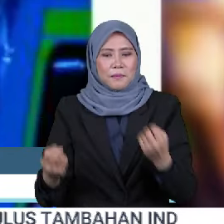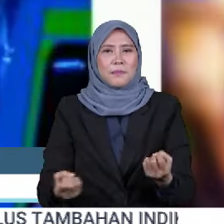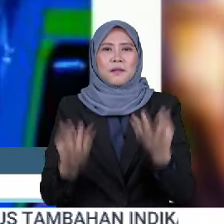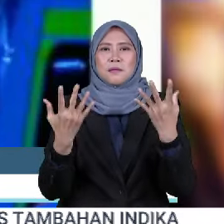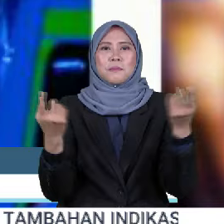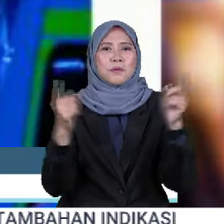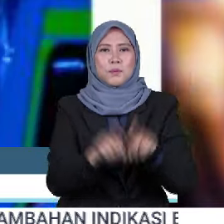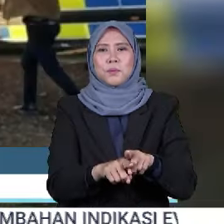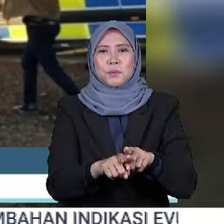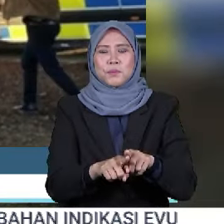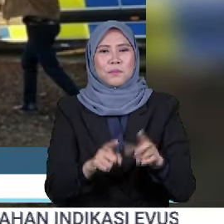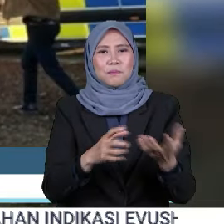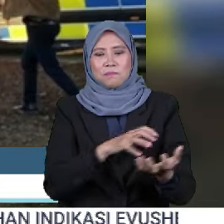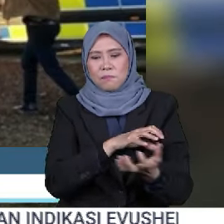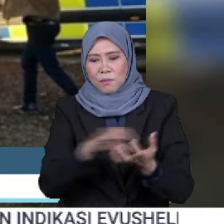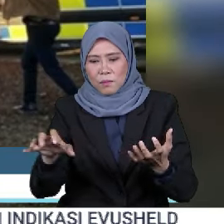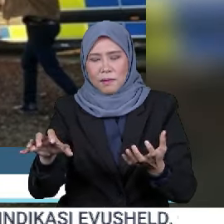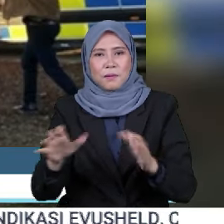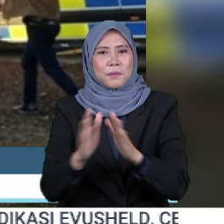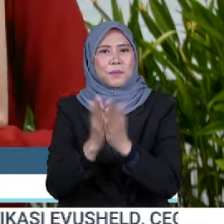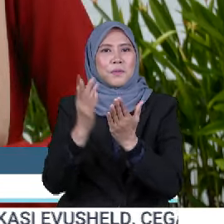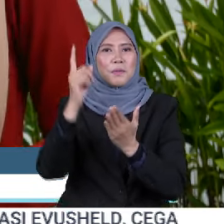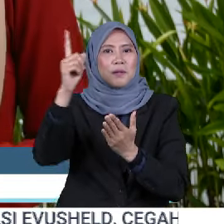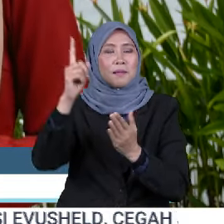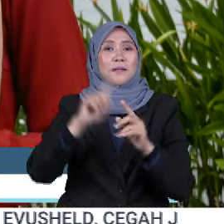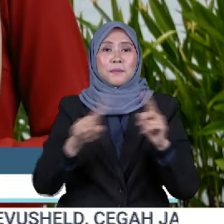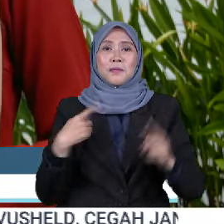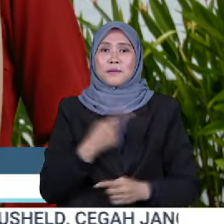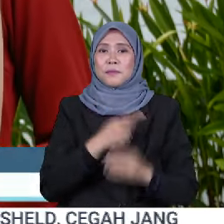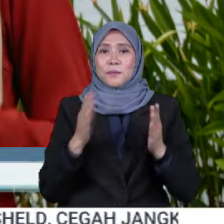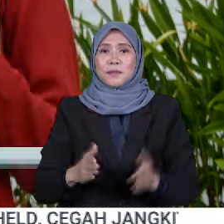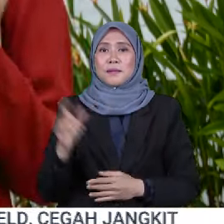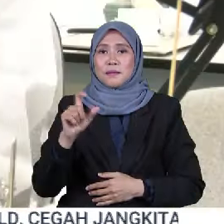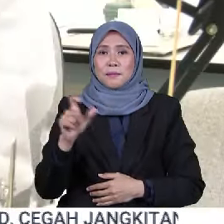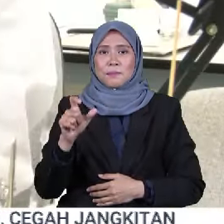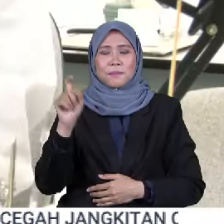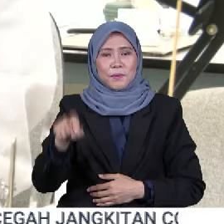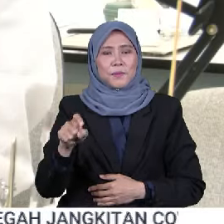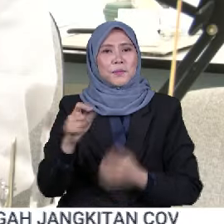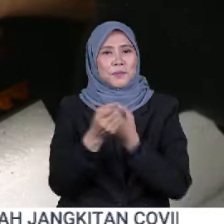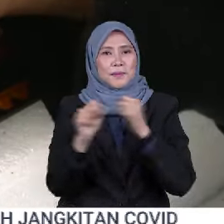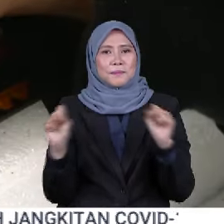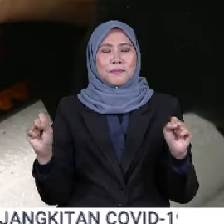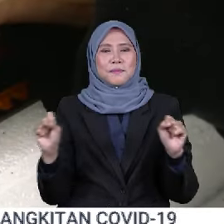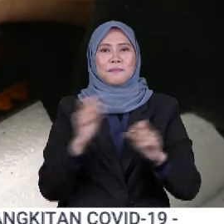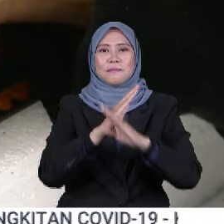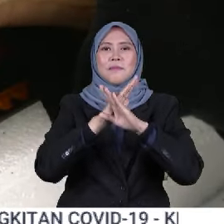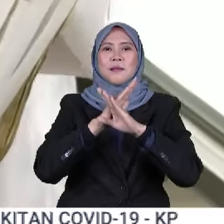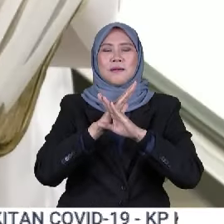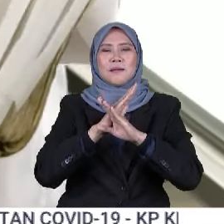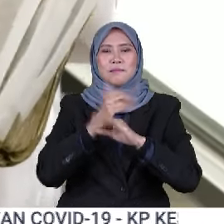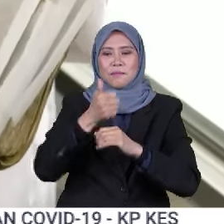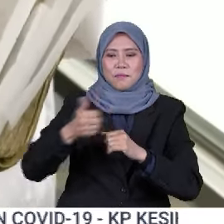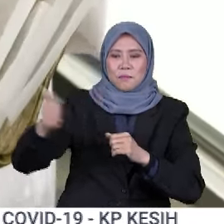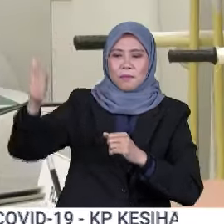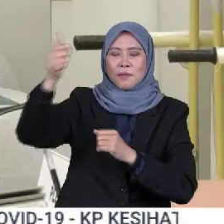ini menceroboh kesucian kitab agung ini, kita sebagai umat Islam haruslah sentiasa sedia mempertahankan